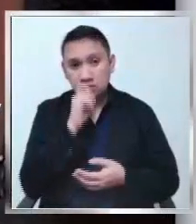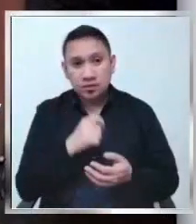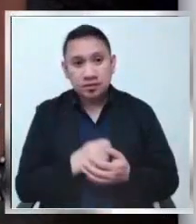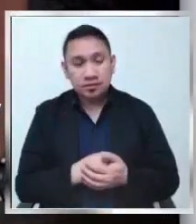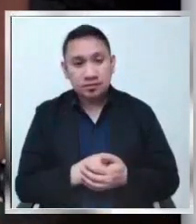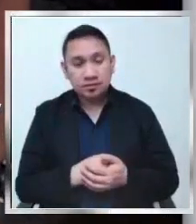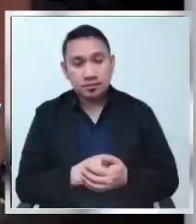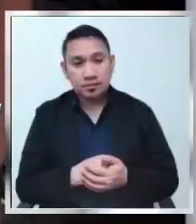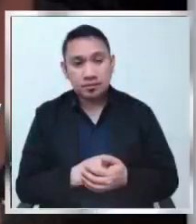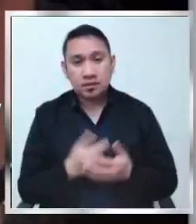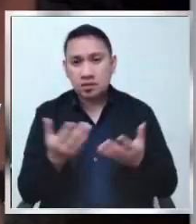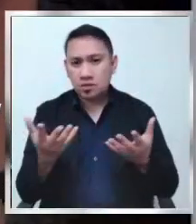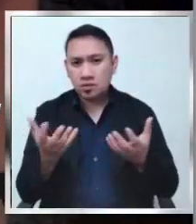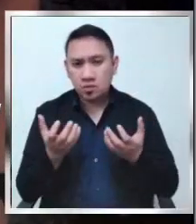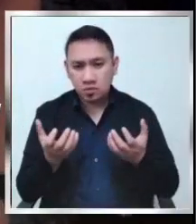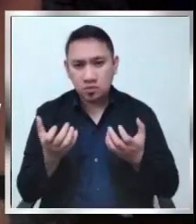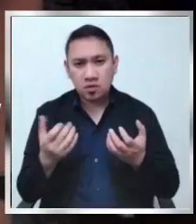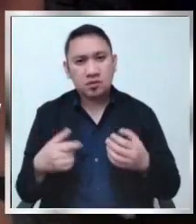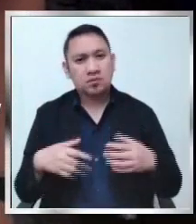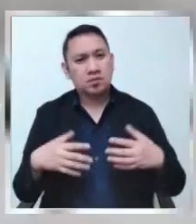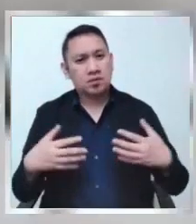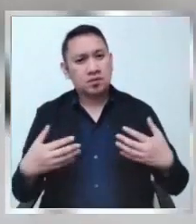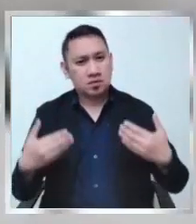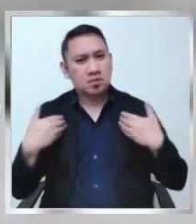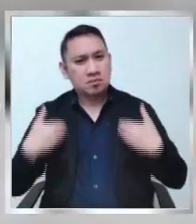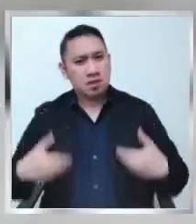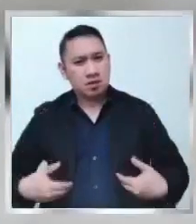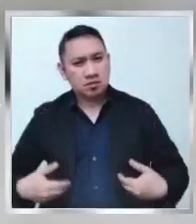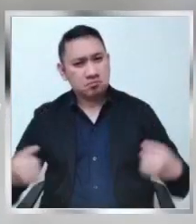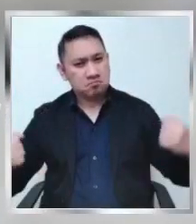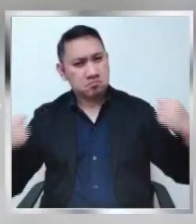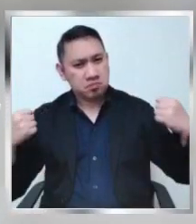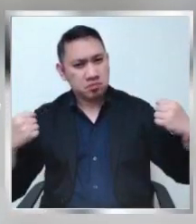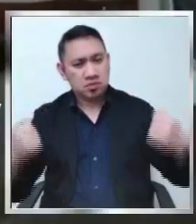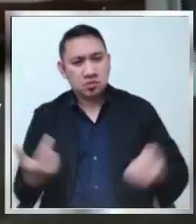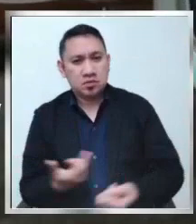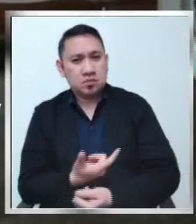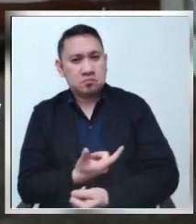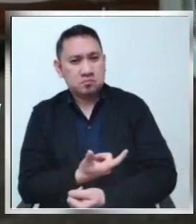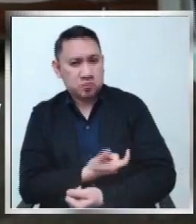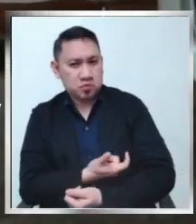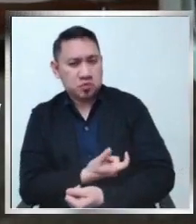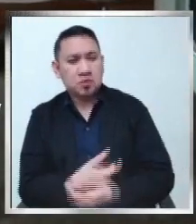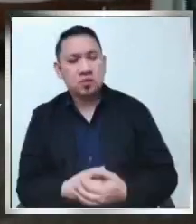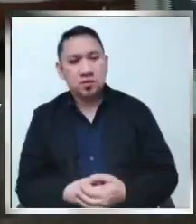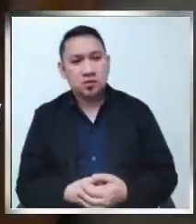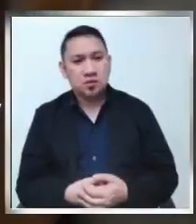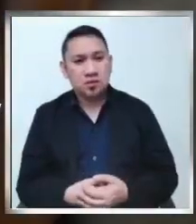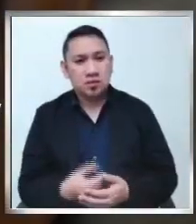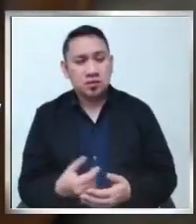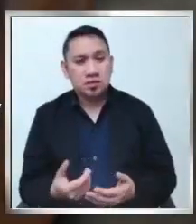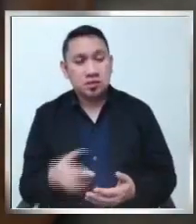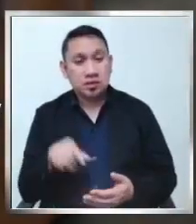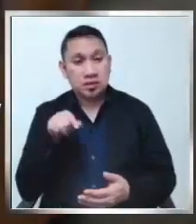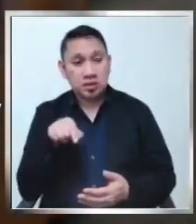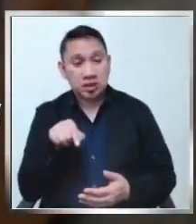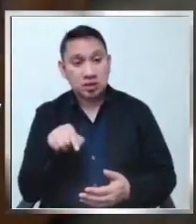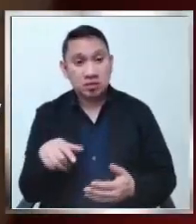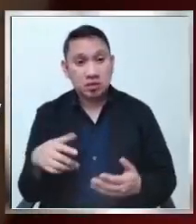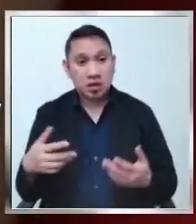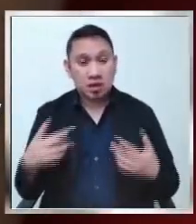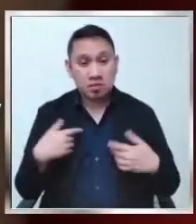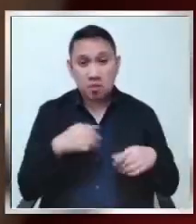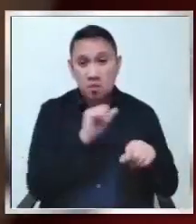kagustuhang mapabilis ang paganda ng kanyang katawan na nt siya ng steroids at kasabay ng kanyang kaliwat ng trabaho